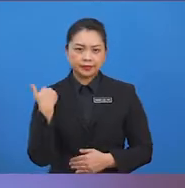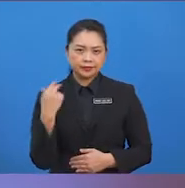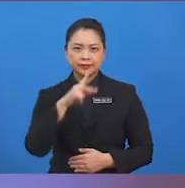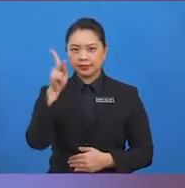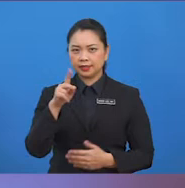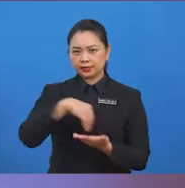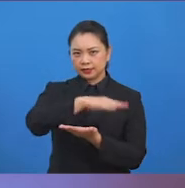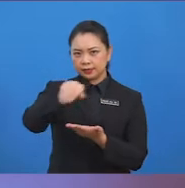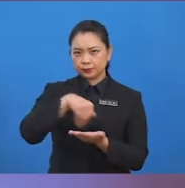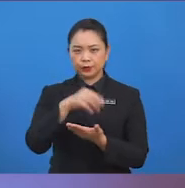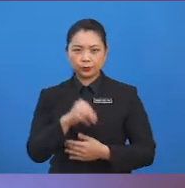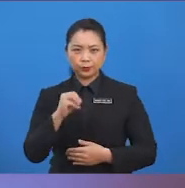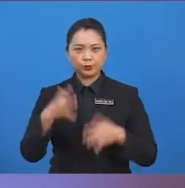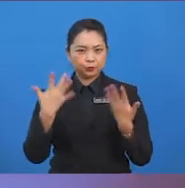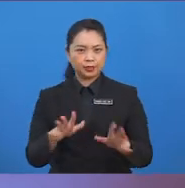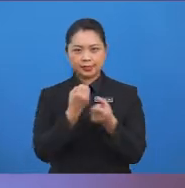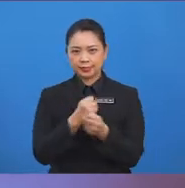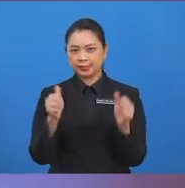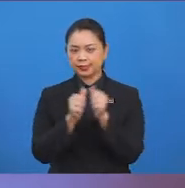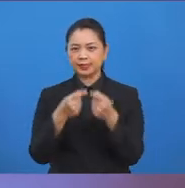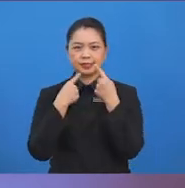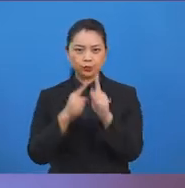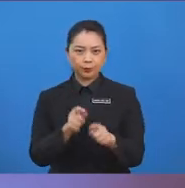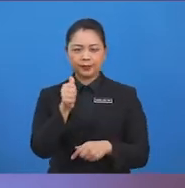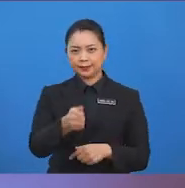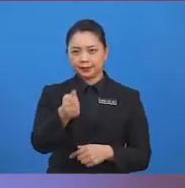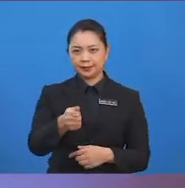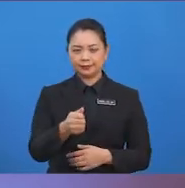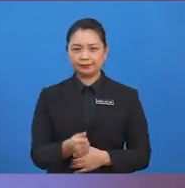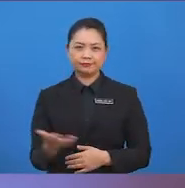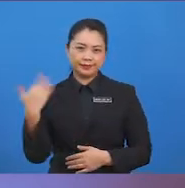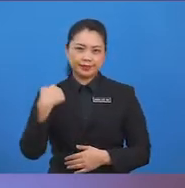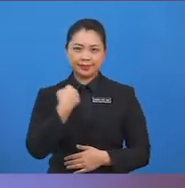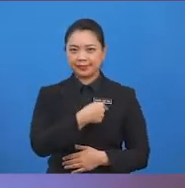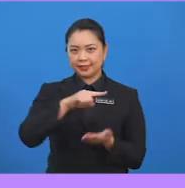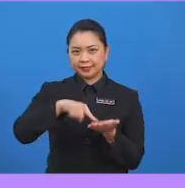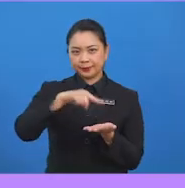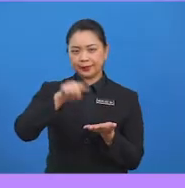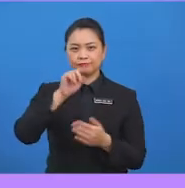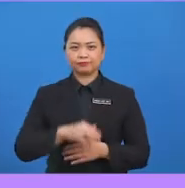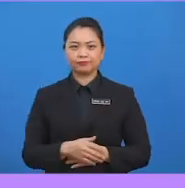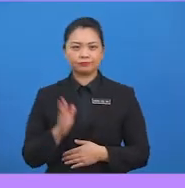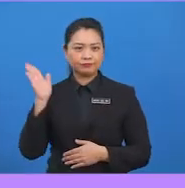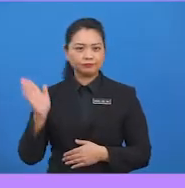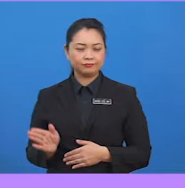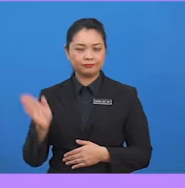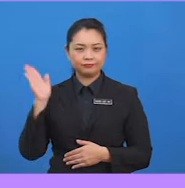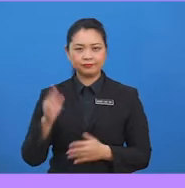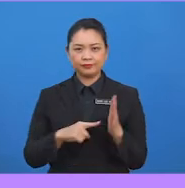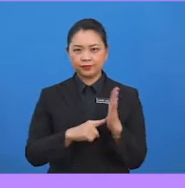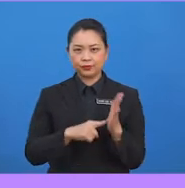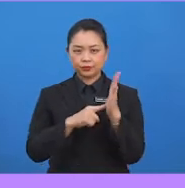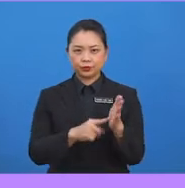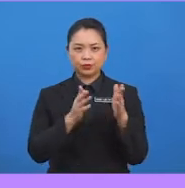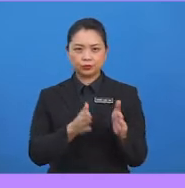Adakah semua murid-murid sudah bersedia dengan jawapan masing-masing? Mari kita semak. Rajah menunjukkan